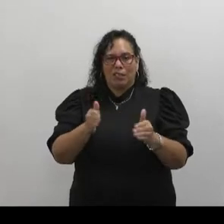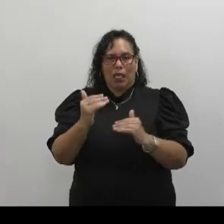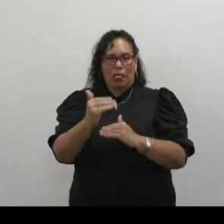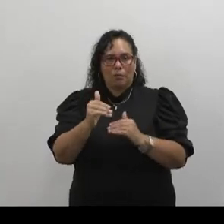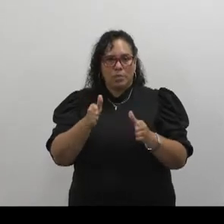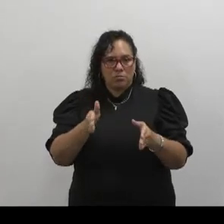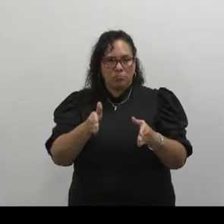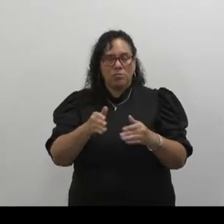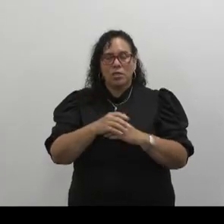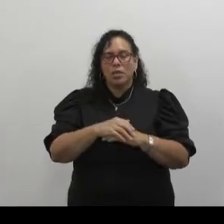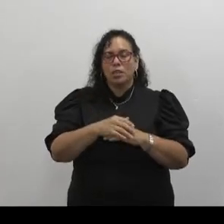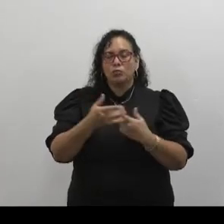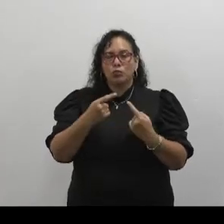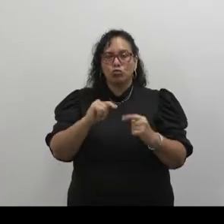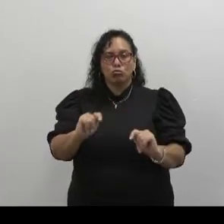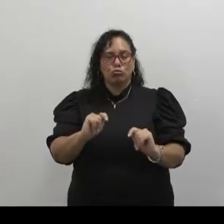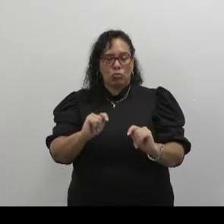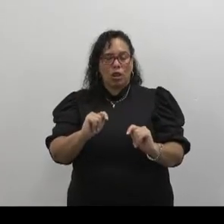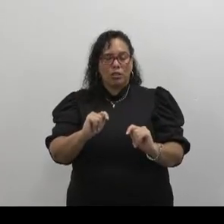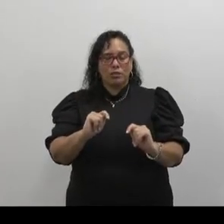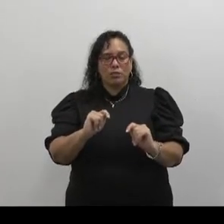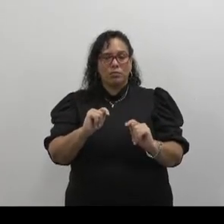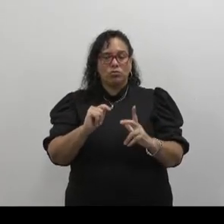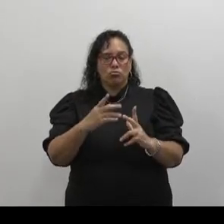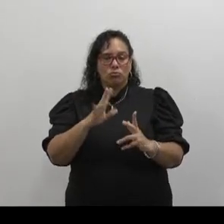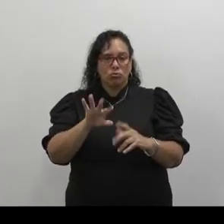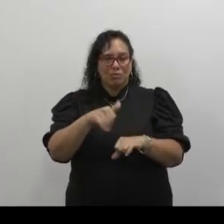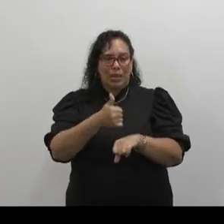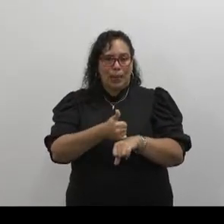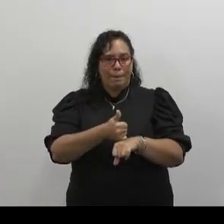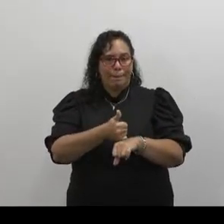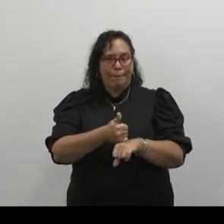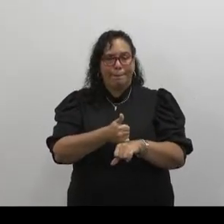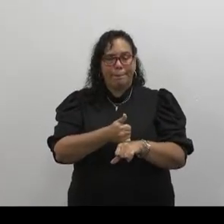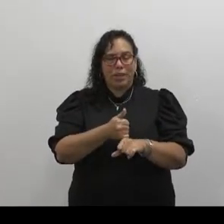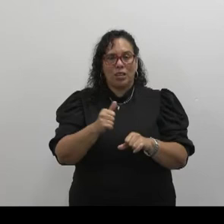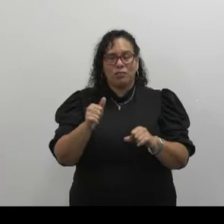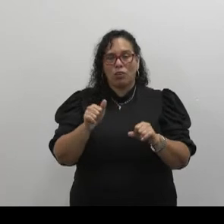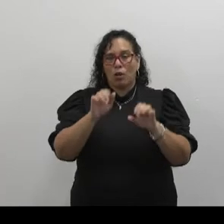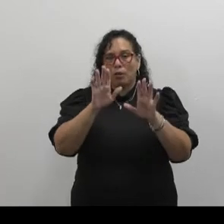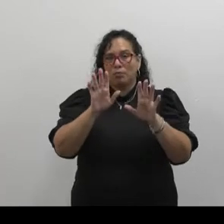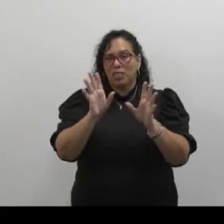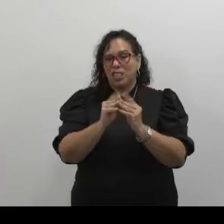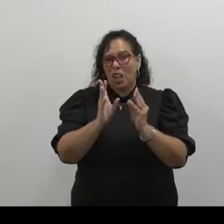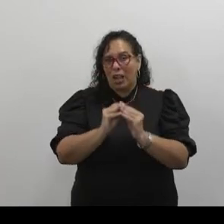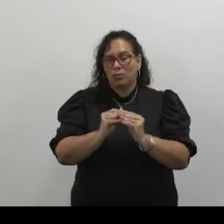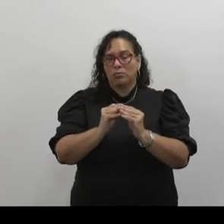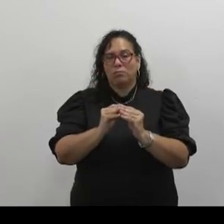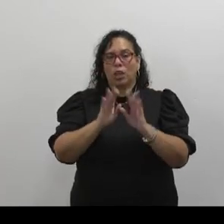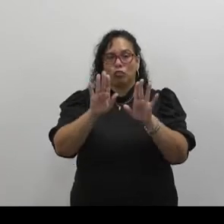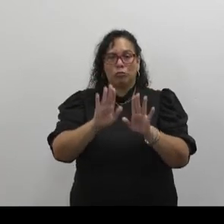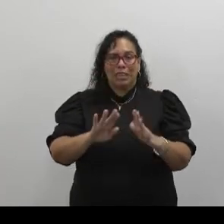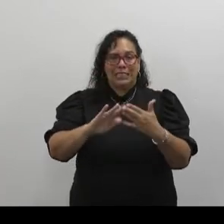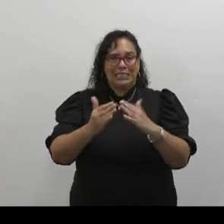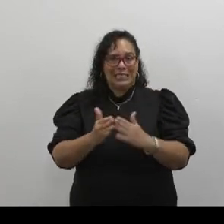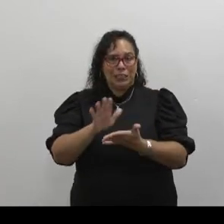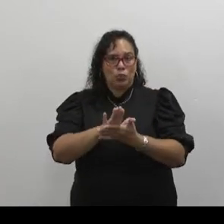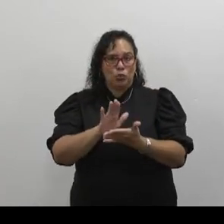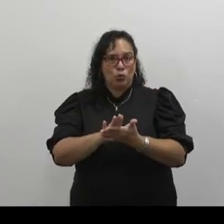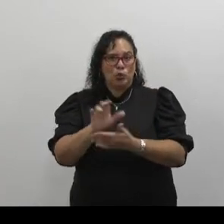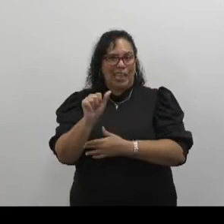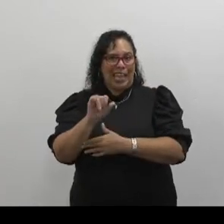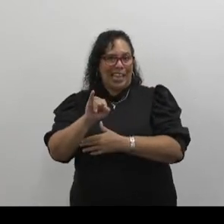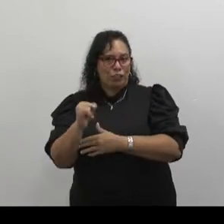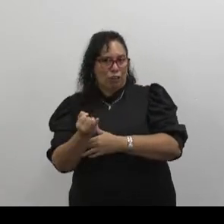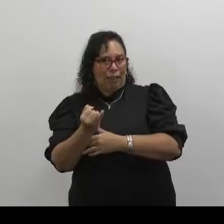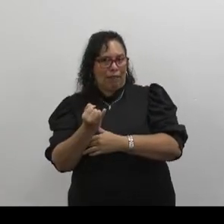bằng ca khảo thà cổ đáu khảo bằng ca go nâng ca rails bằng ca cổ đáu cổ đồ